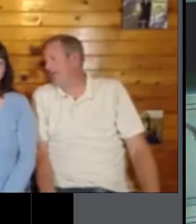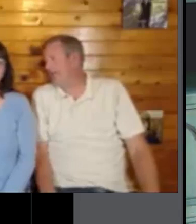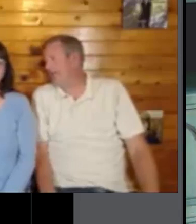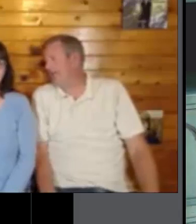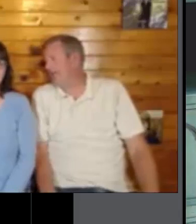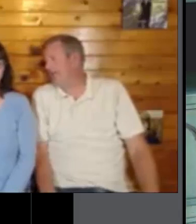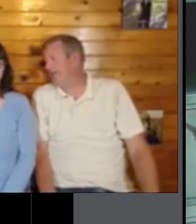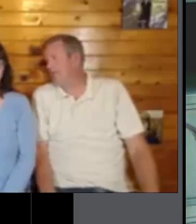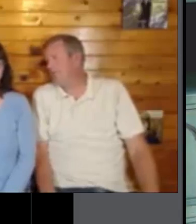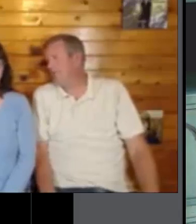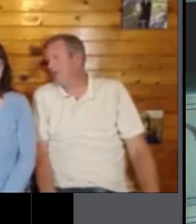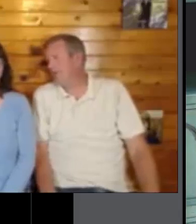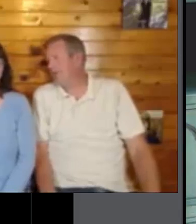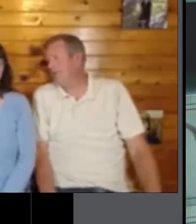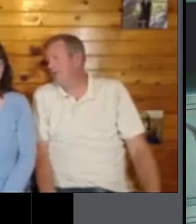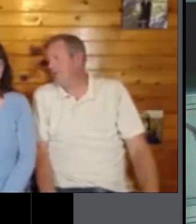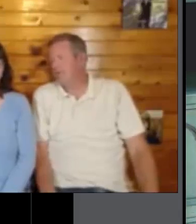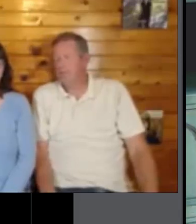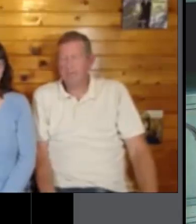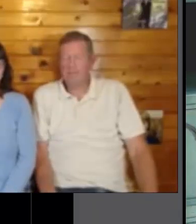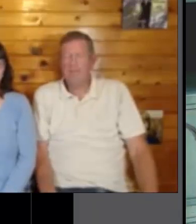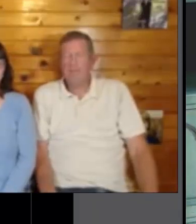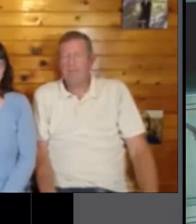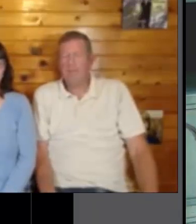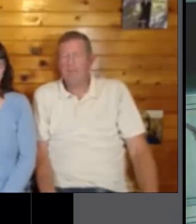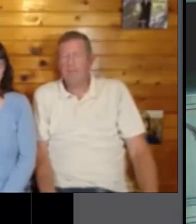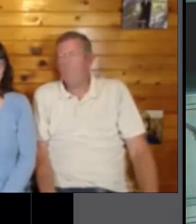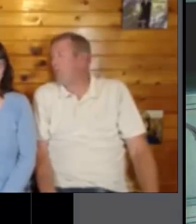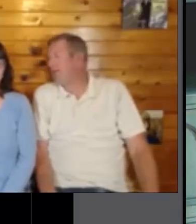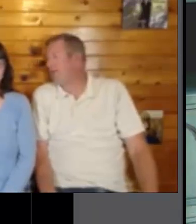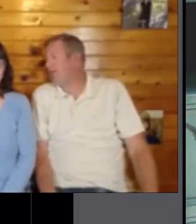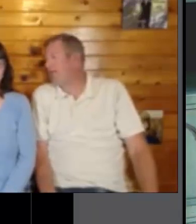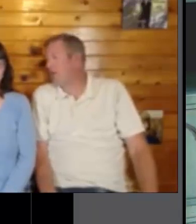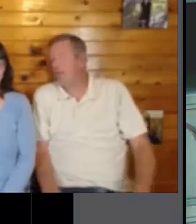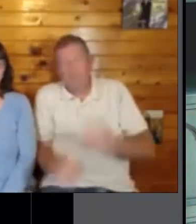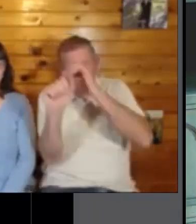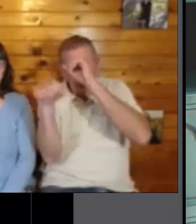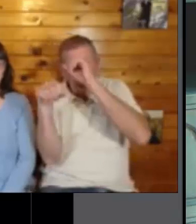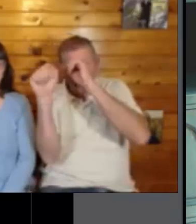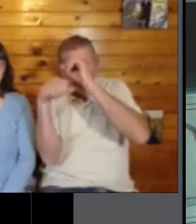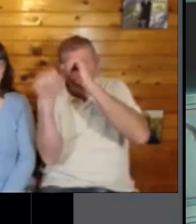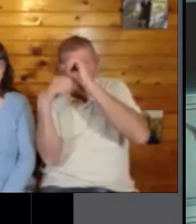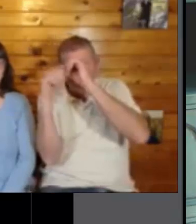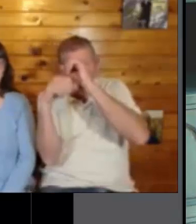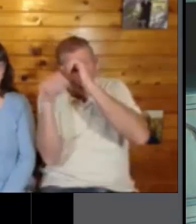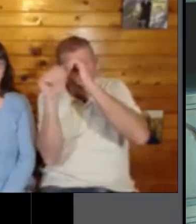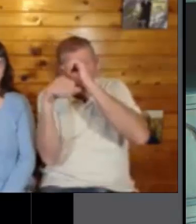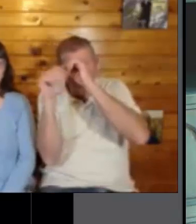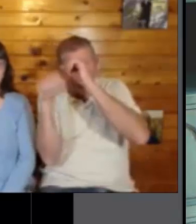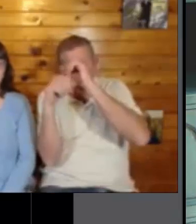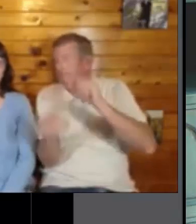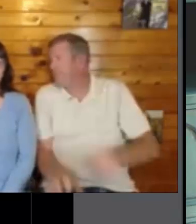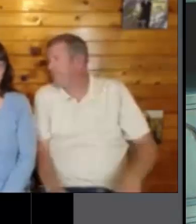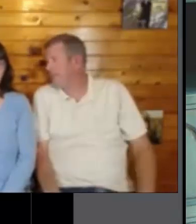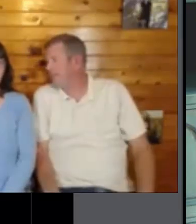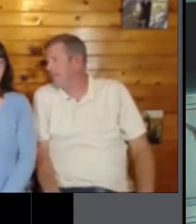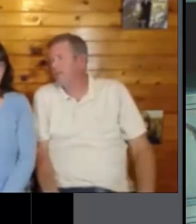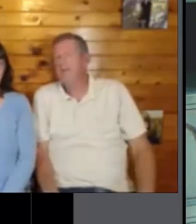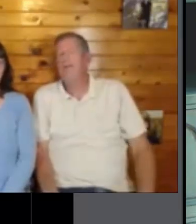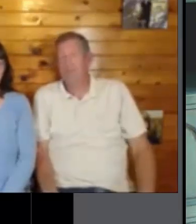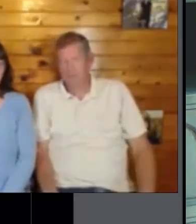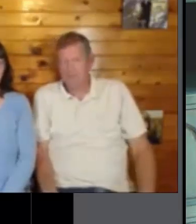pas vraiment la télé. Non, pas Non, vraiment? Non. D'accord. Vous regardez quand même les films, des films avec moi.